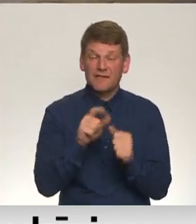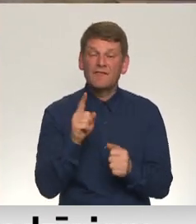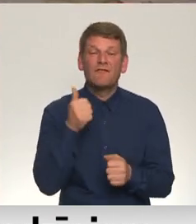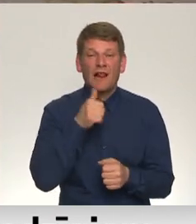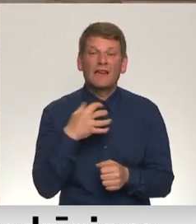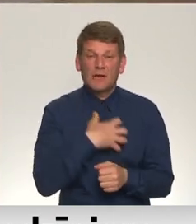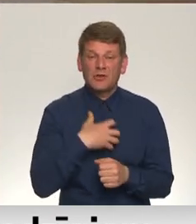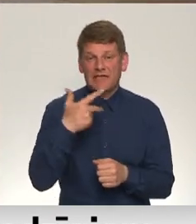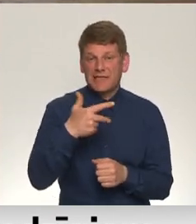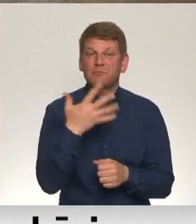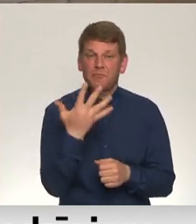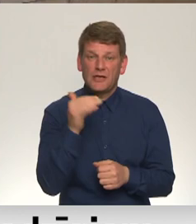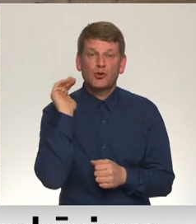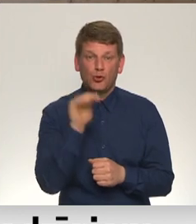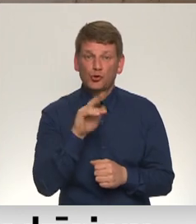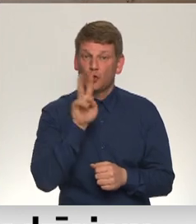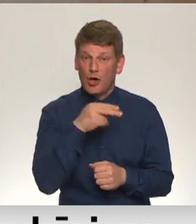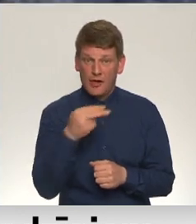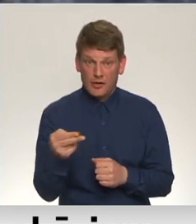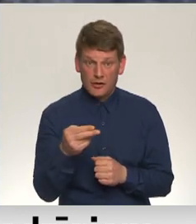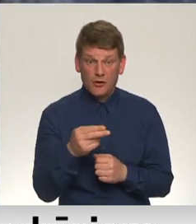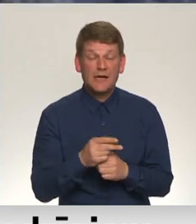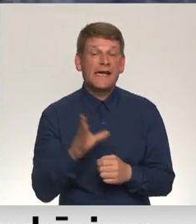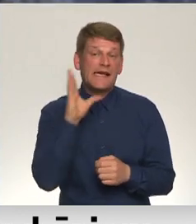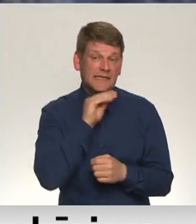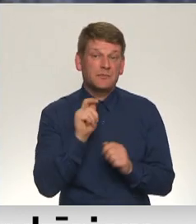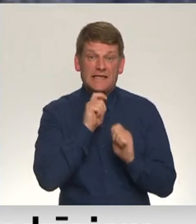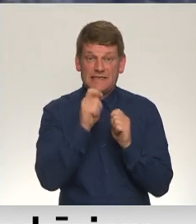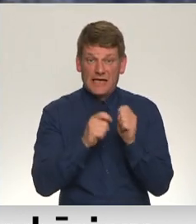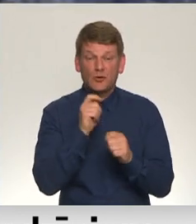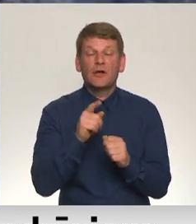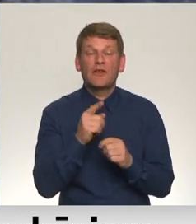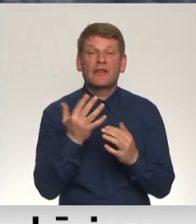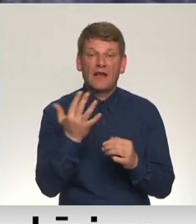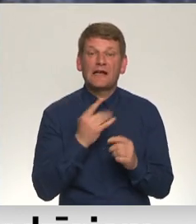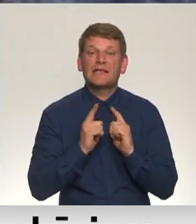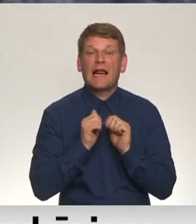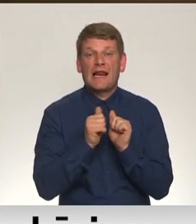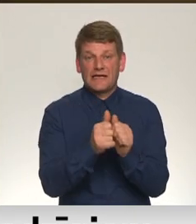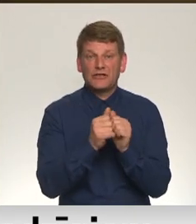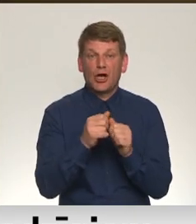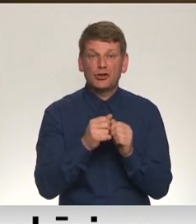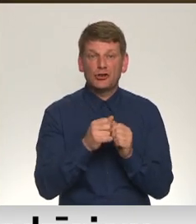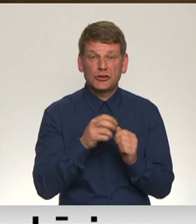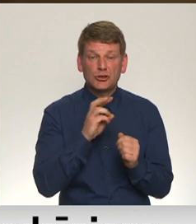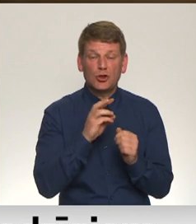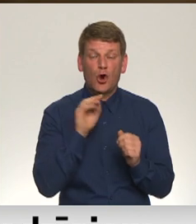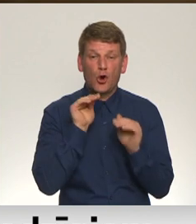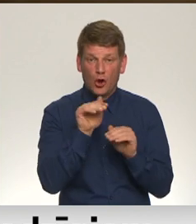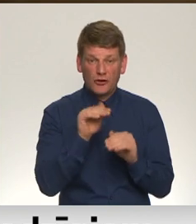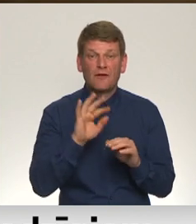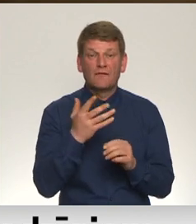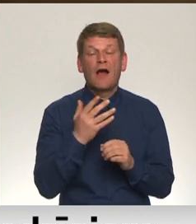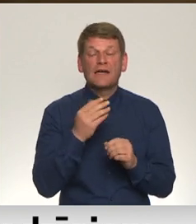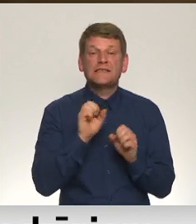nepieciešami 35 000 eiro. Iespējas ziedot ir fondināts līdzās kontā vai labdarības organizācijas Ziedot